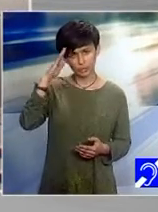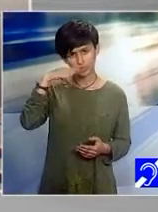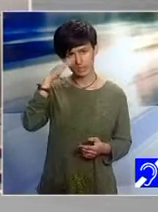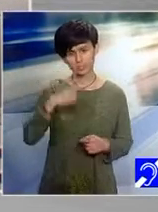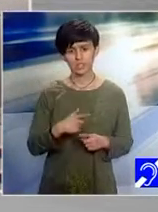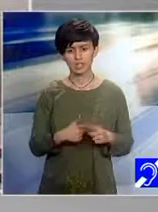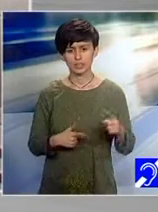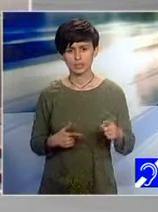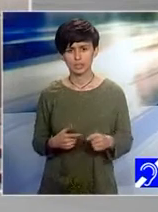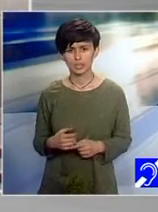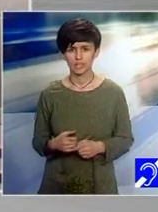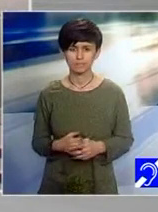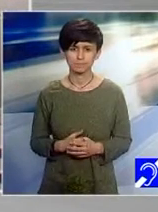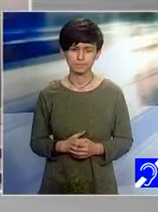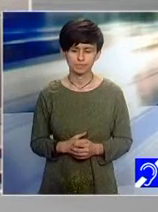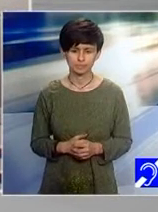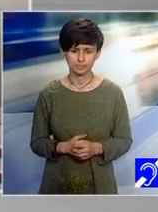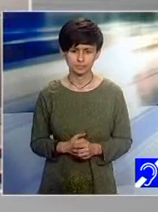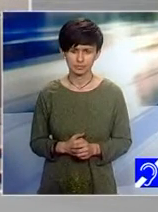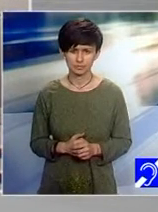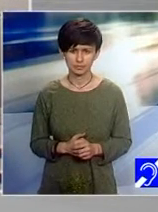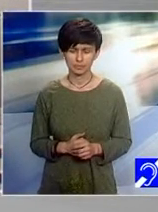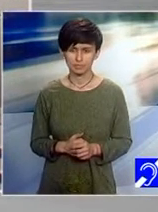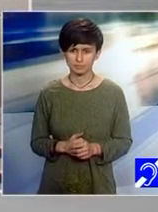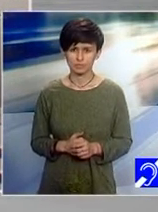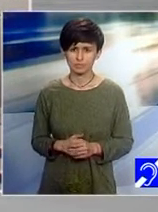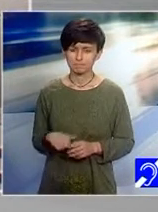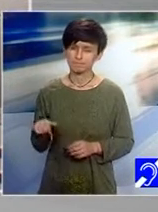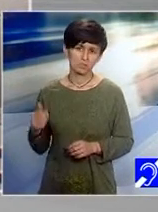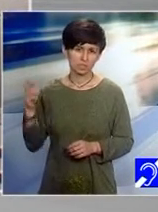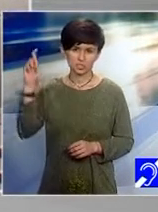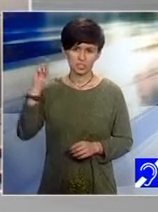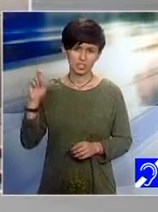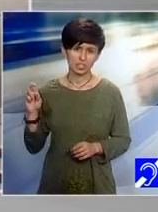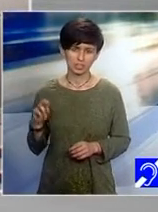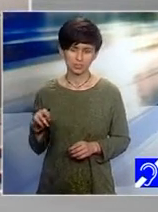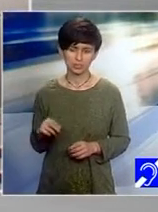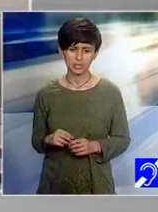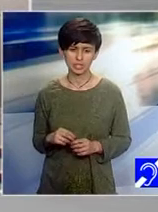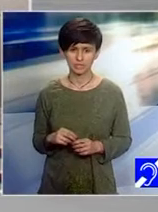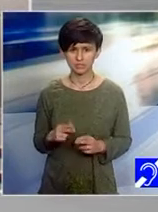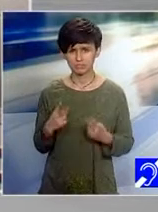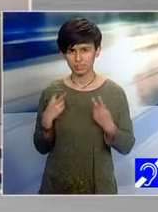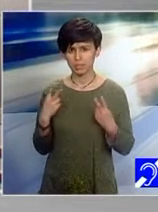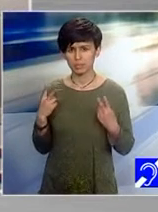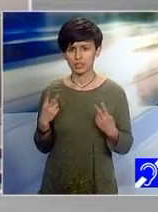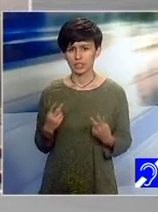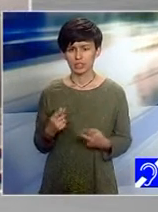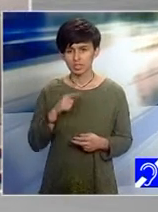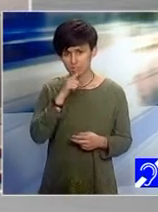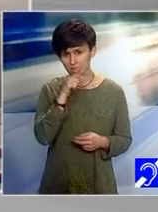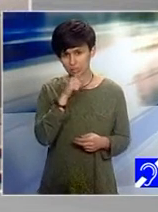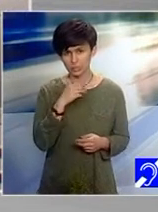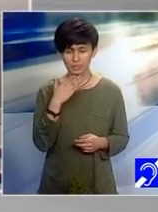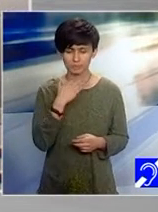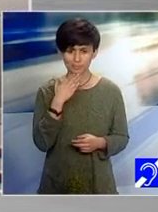în Nagorno-Karabakh, renumita republică, unde din păcate și acum